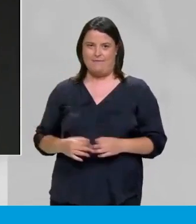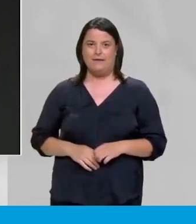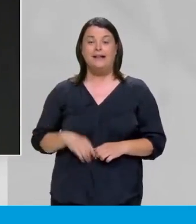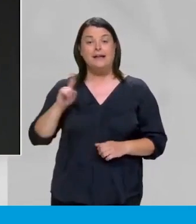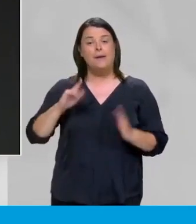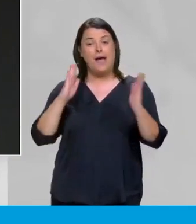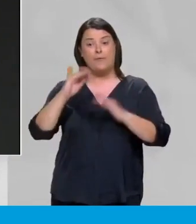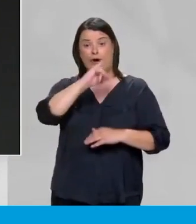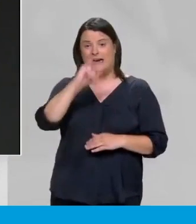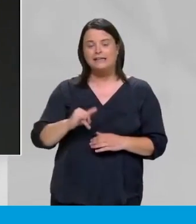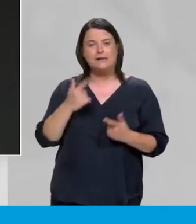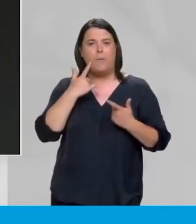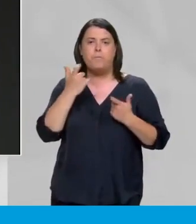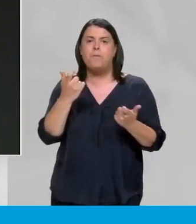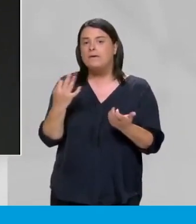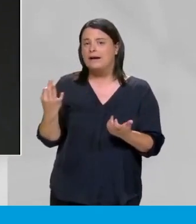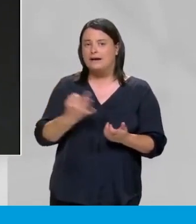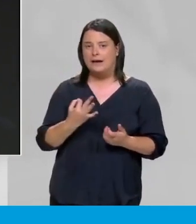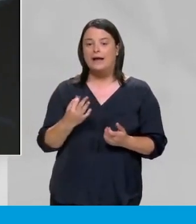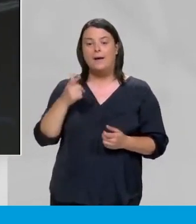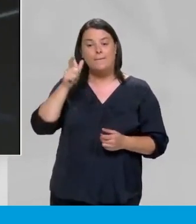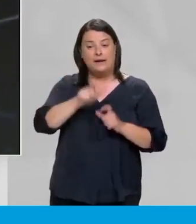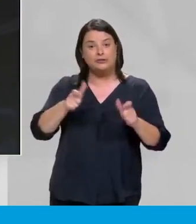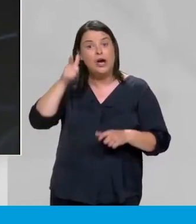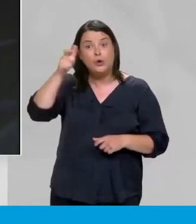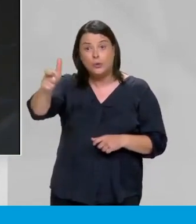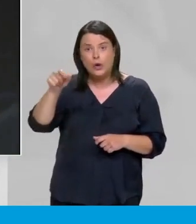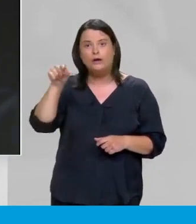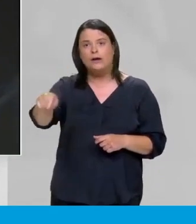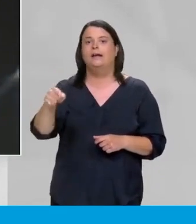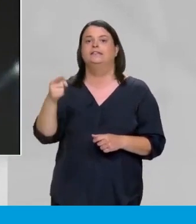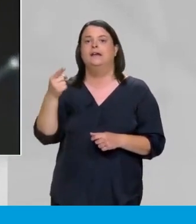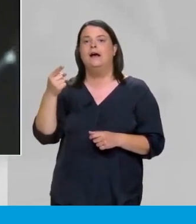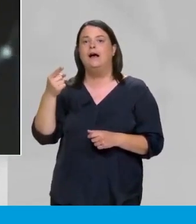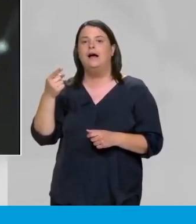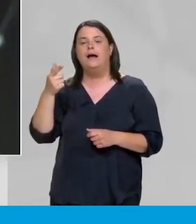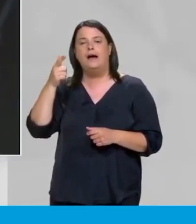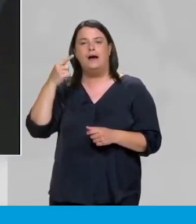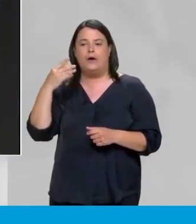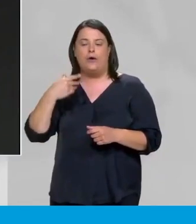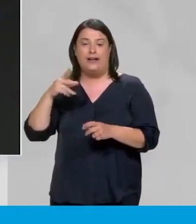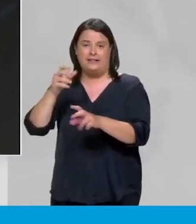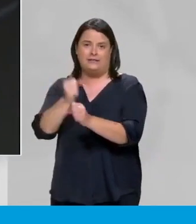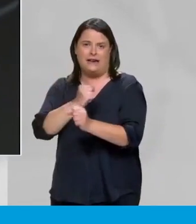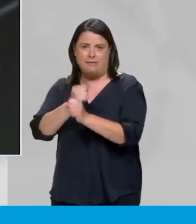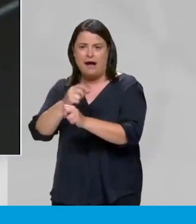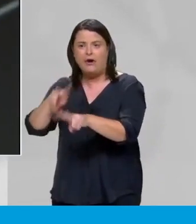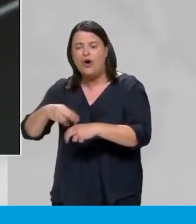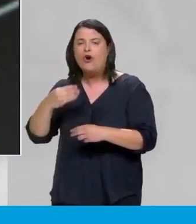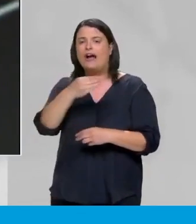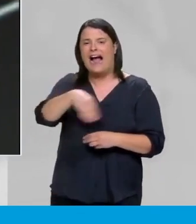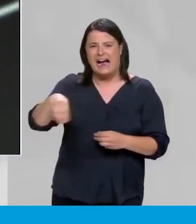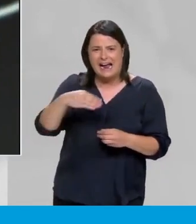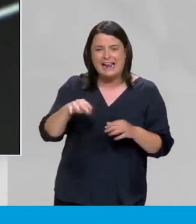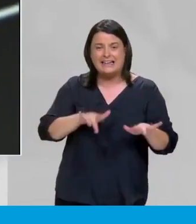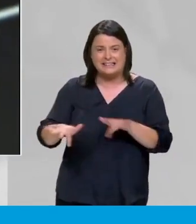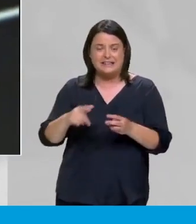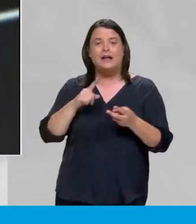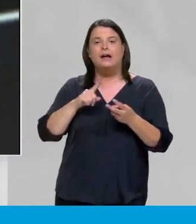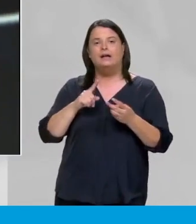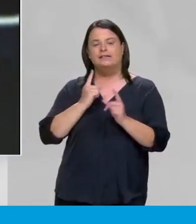crise tamén nos amosou que foi a xente do rural a que encheu as neveiras da xente da cidade, que foron as caixeiras, os